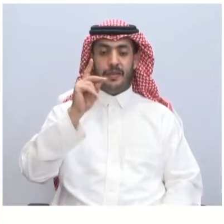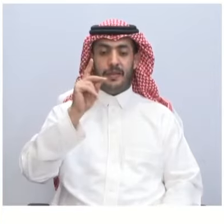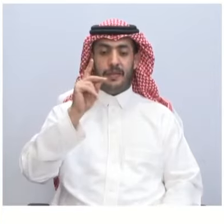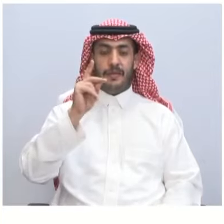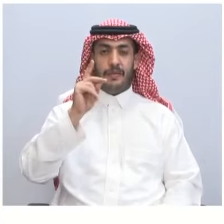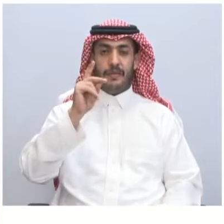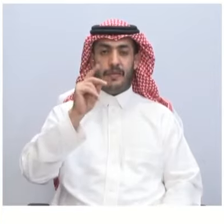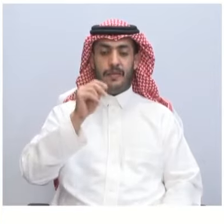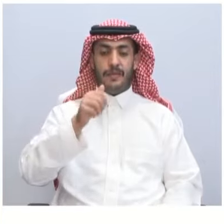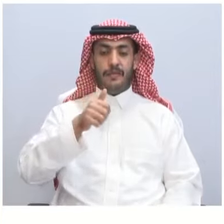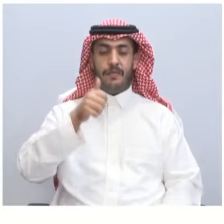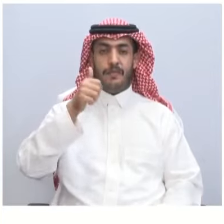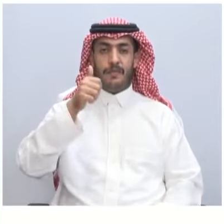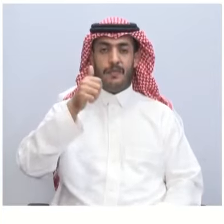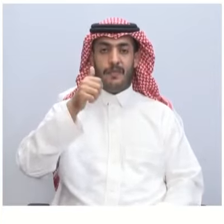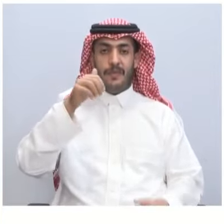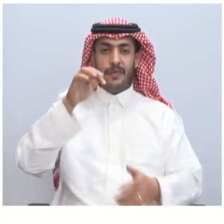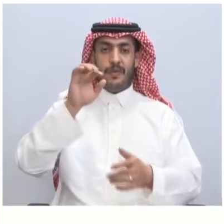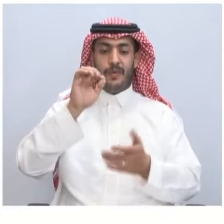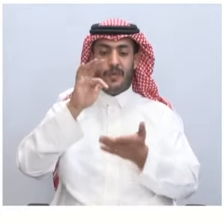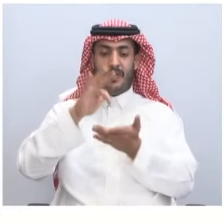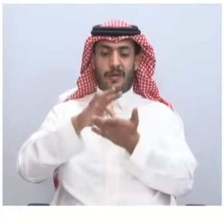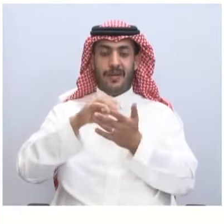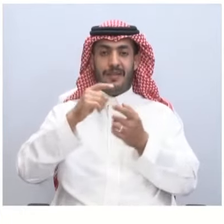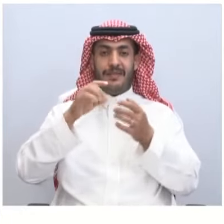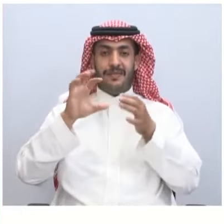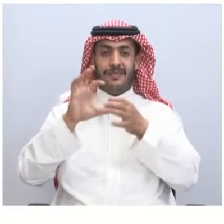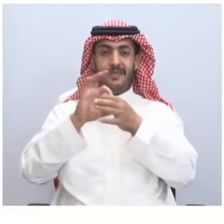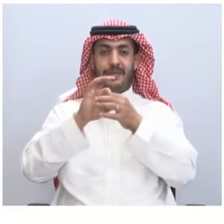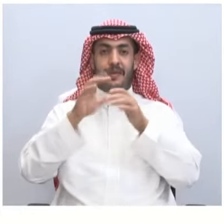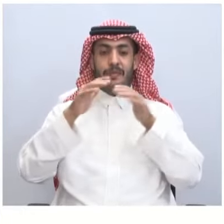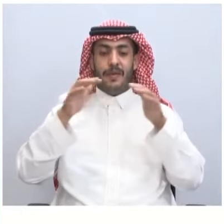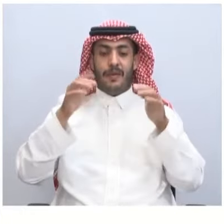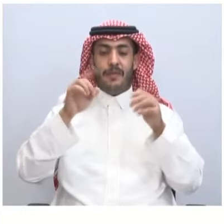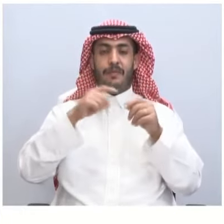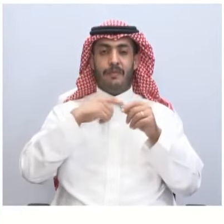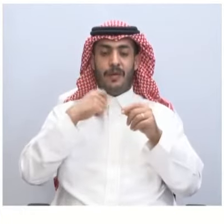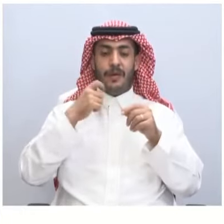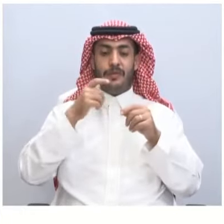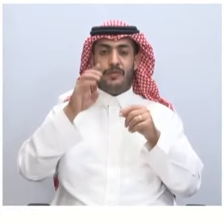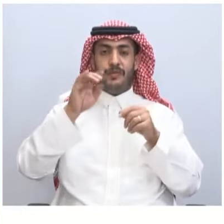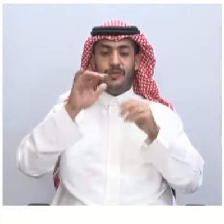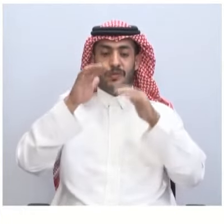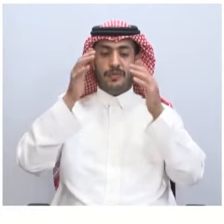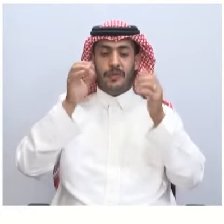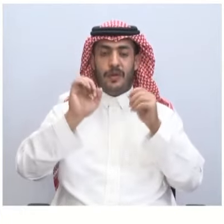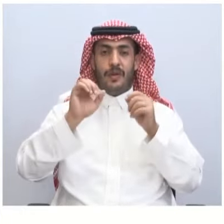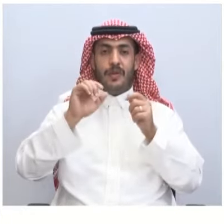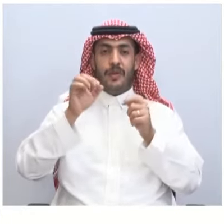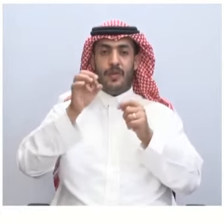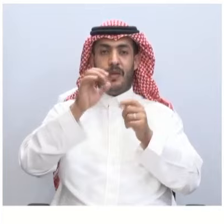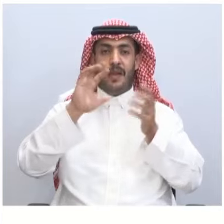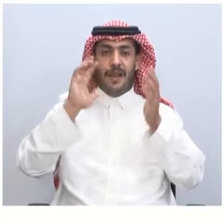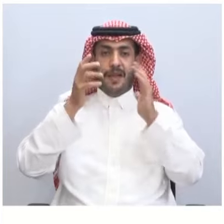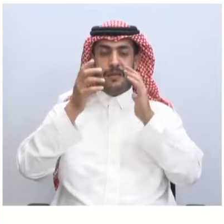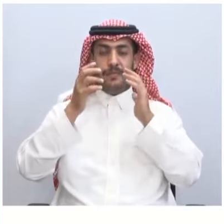اثنين يشكل نقطه اتصال بحري وبري وجوي بين دول